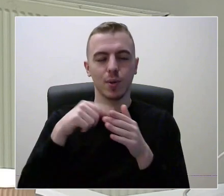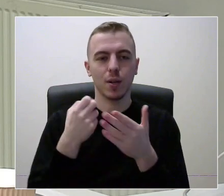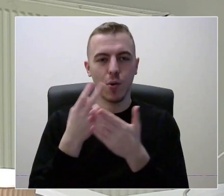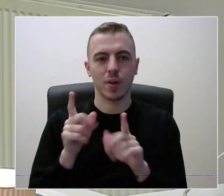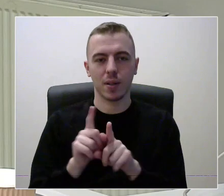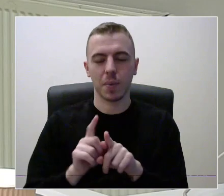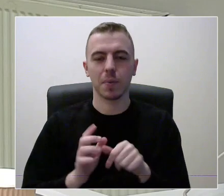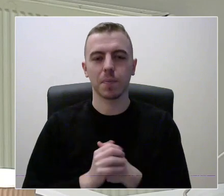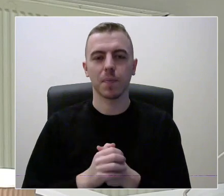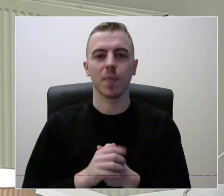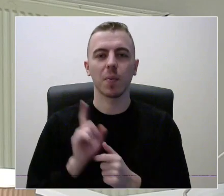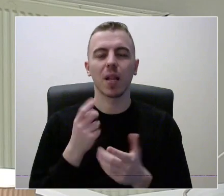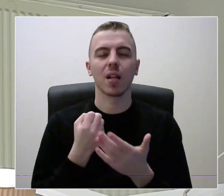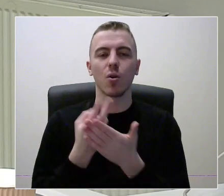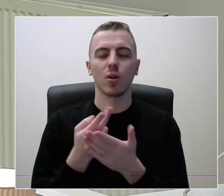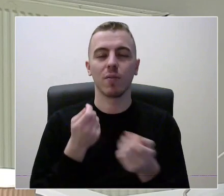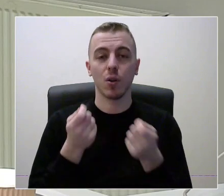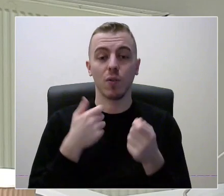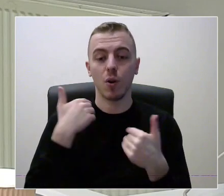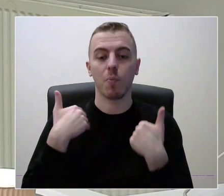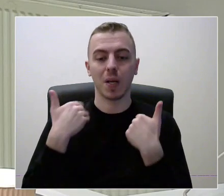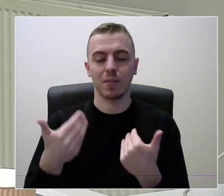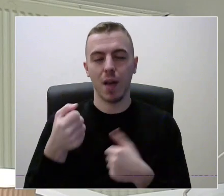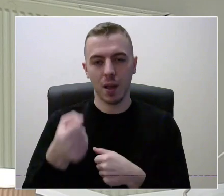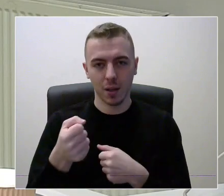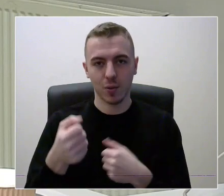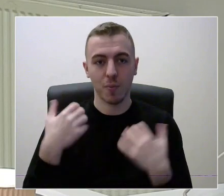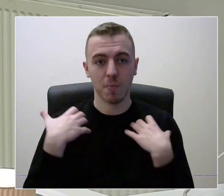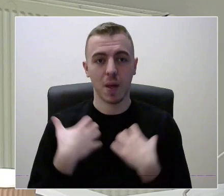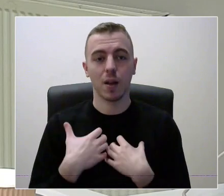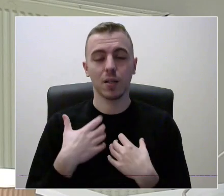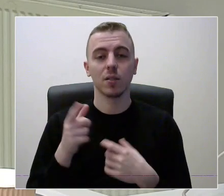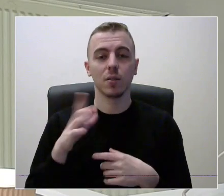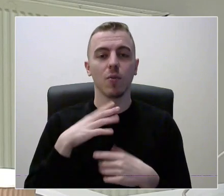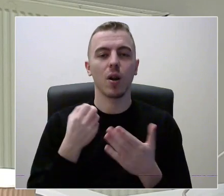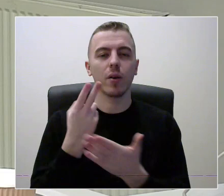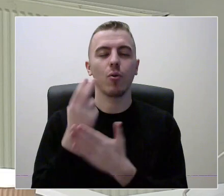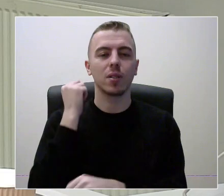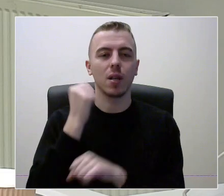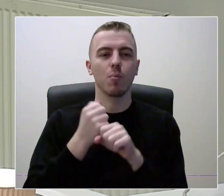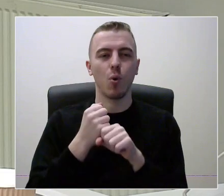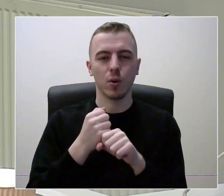Tačiau ligoninės vadovo oficialiai pasveikinęs meras tą dieną visiems ligoninės darbuotojams